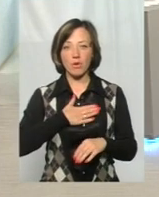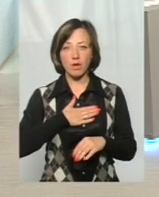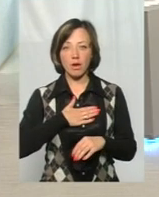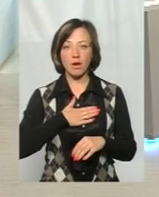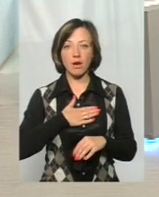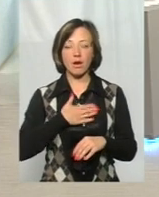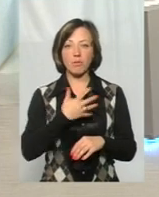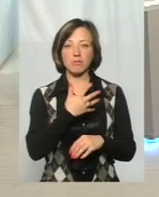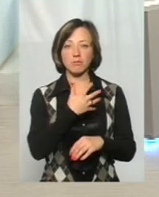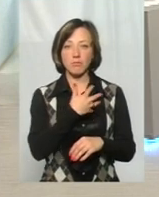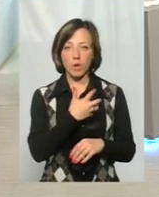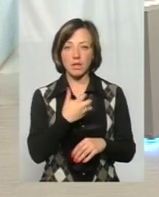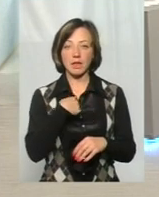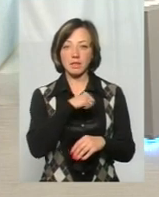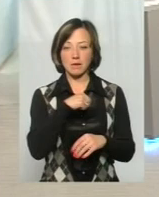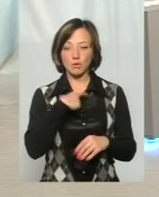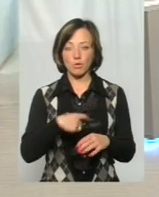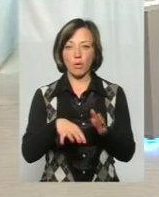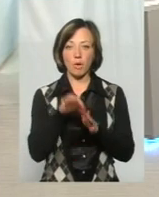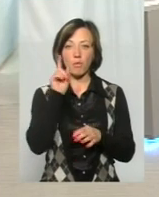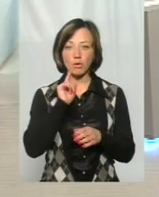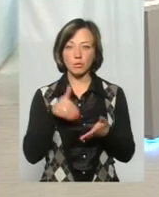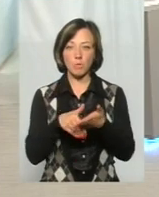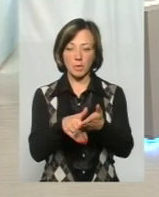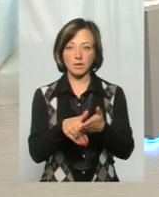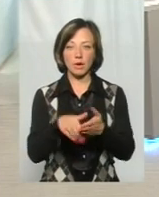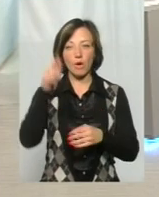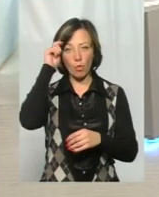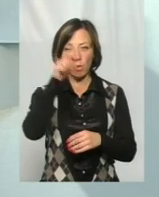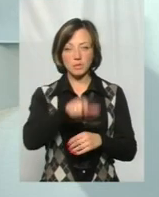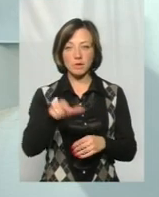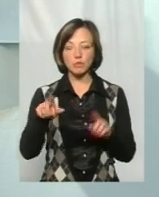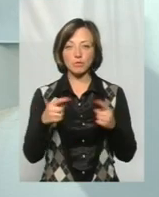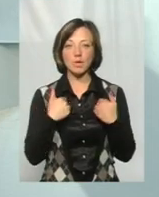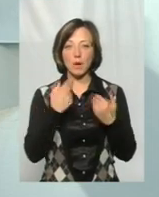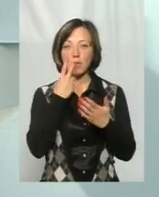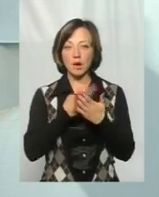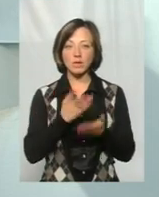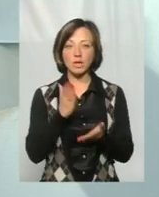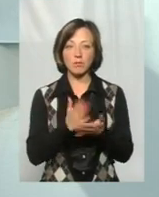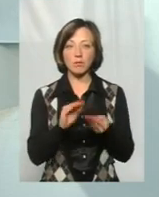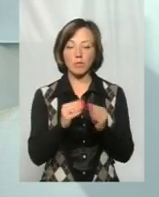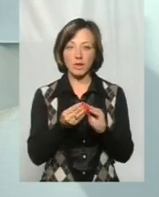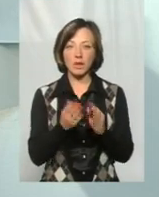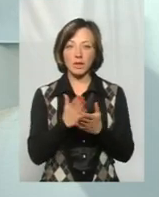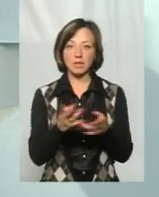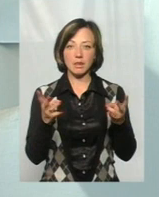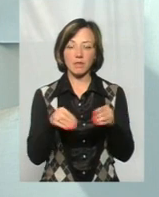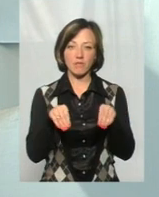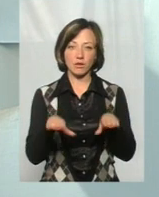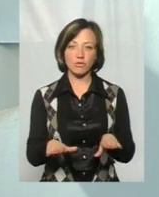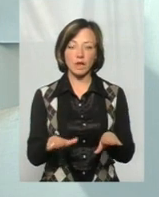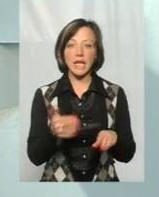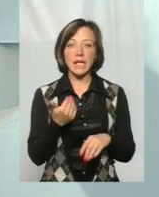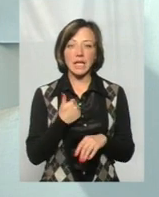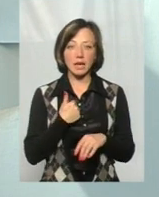кажеться, покликання, я сам собі обрав поки що допомагати хлопцям, тому що я бачу, що є проблематика, її треба вирішувати.